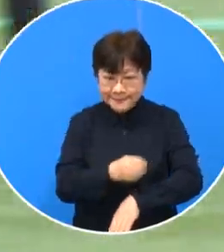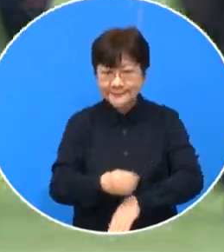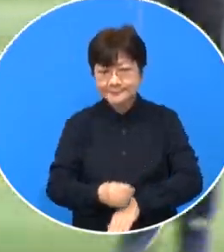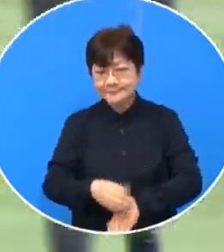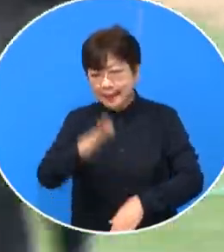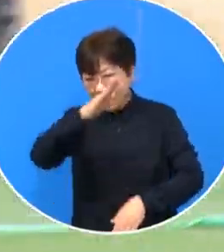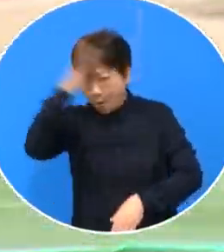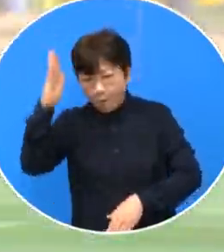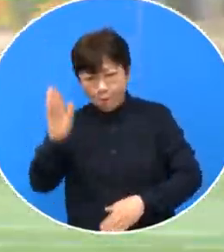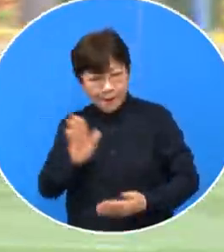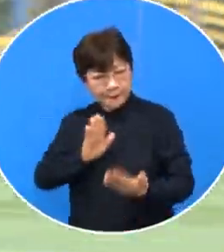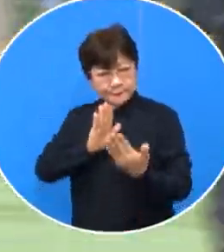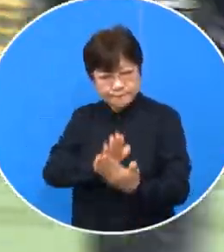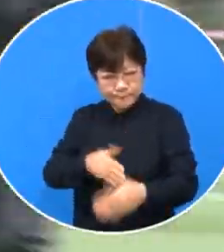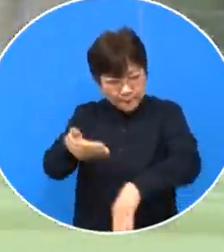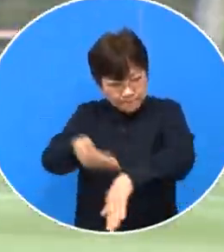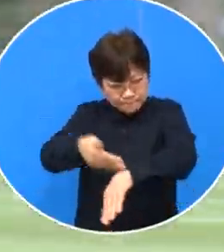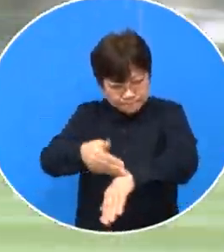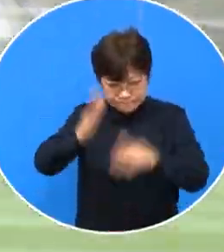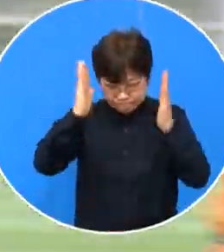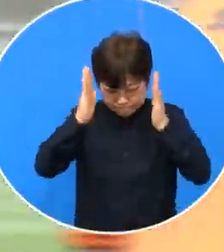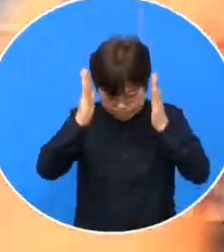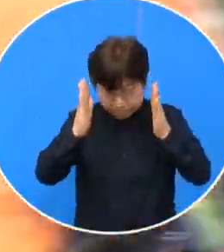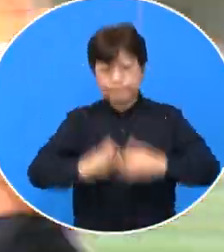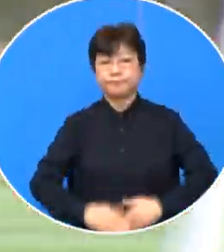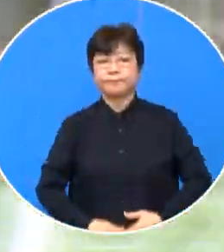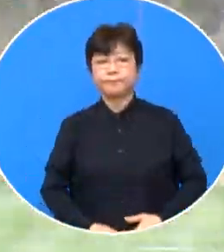意欲を燃やしていました。